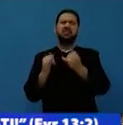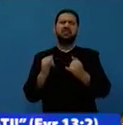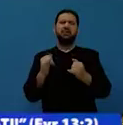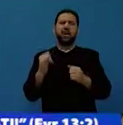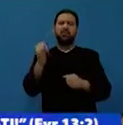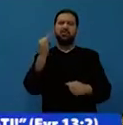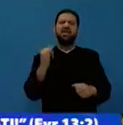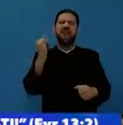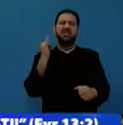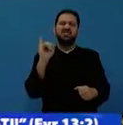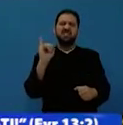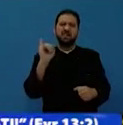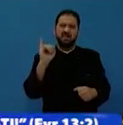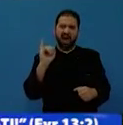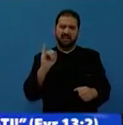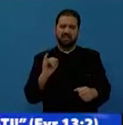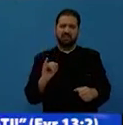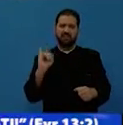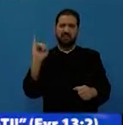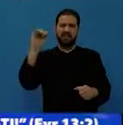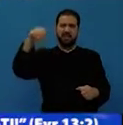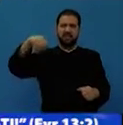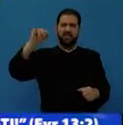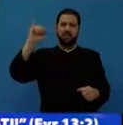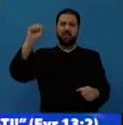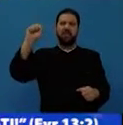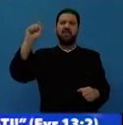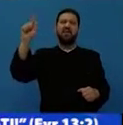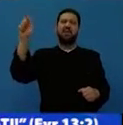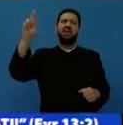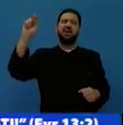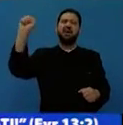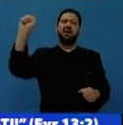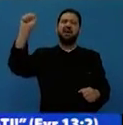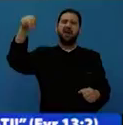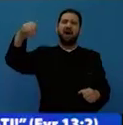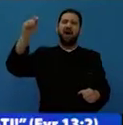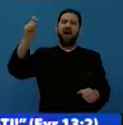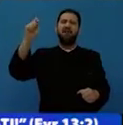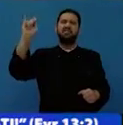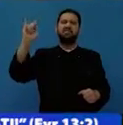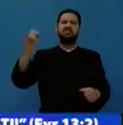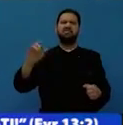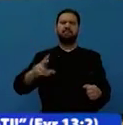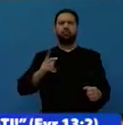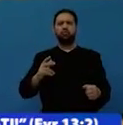pentru a compromite cumva monolitul etnic sau